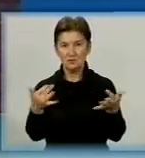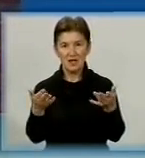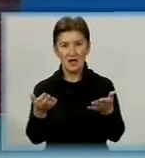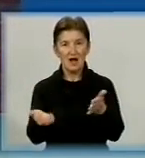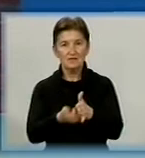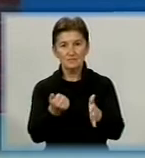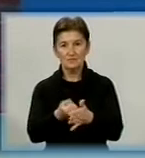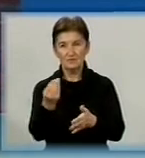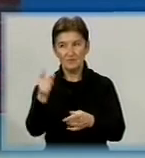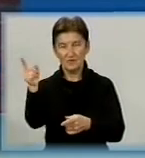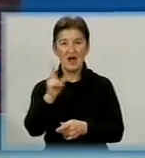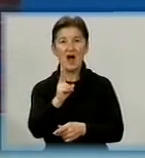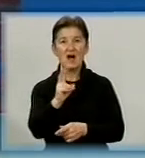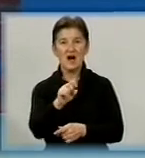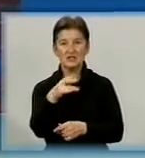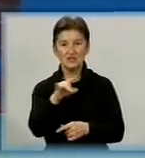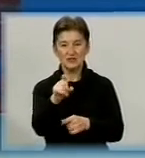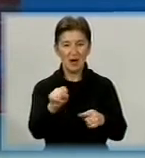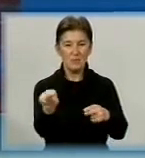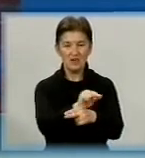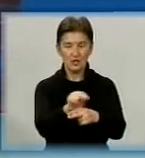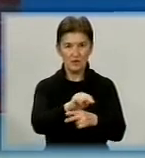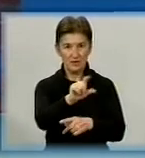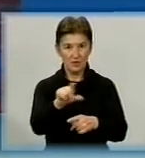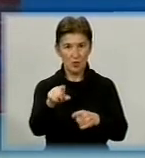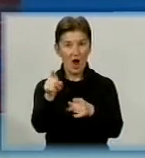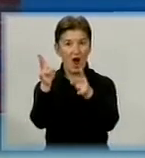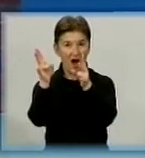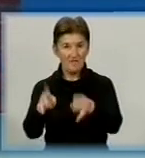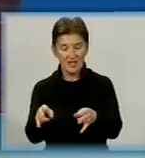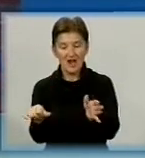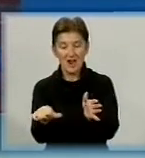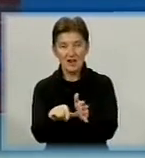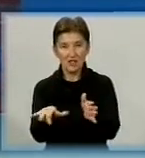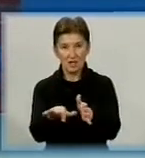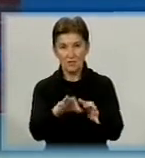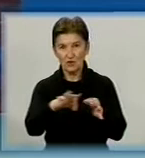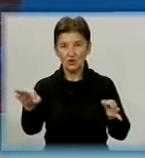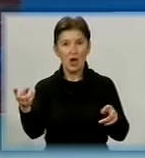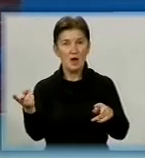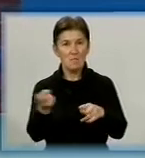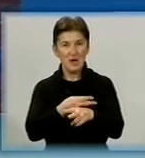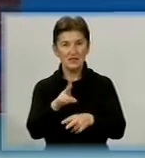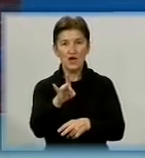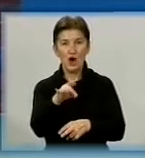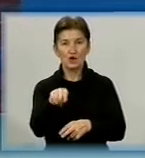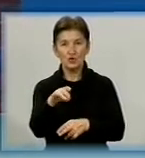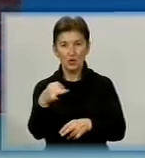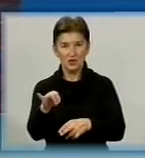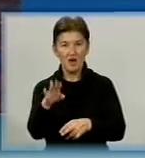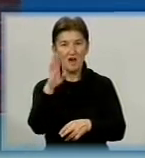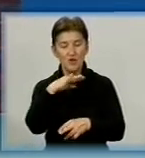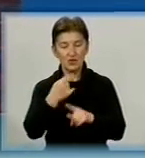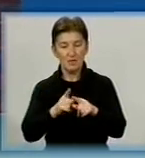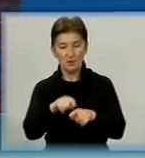кошти казначейство за пролікованих людей. А через аварію в електромережі заклад може залишитися без радонової води, заради якої і їдуть у